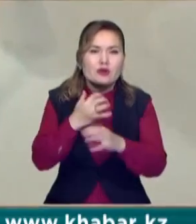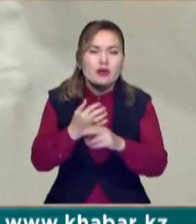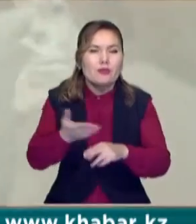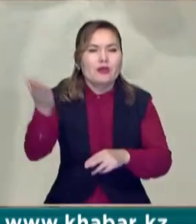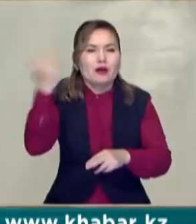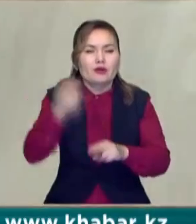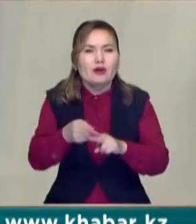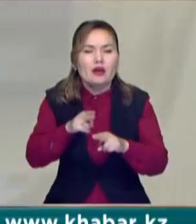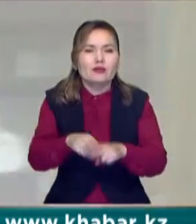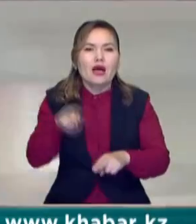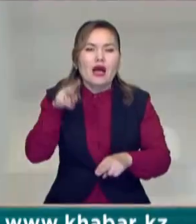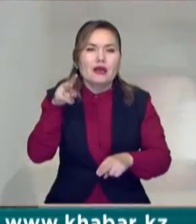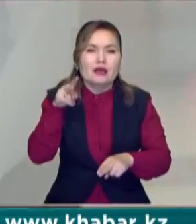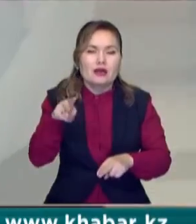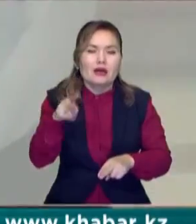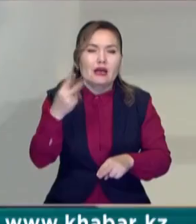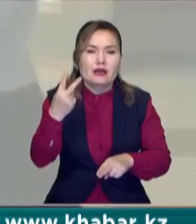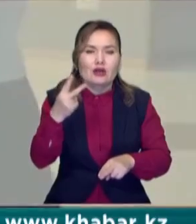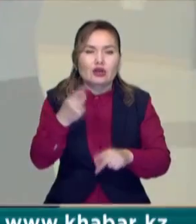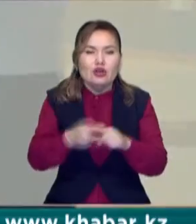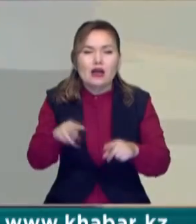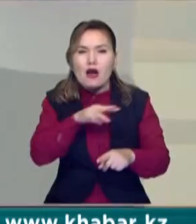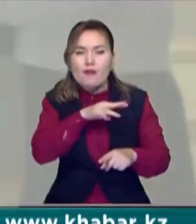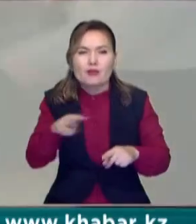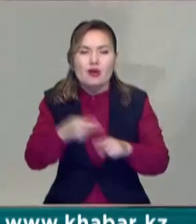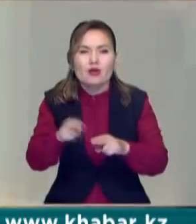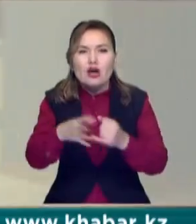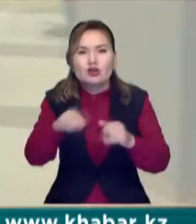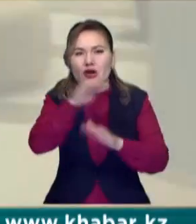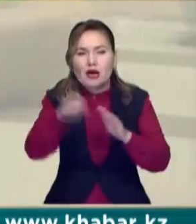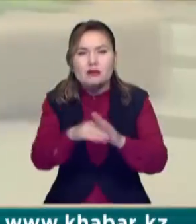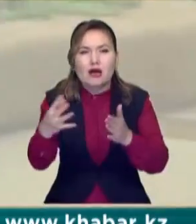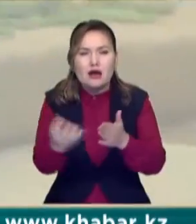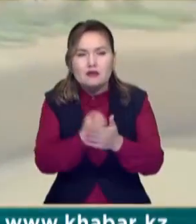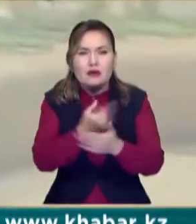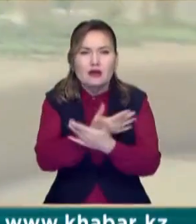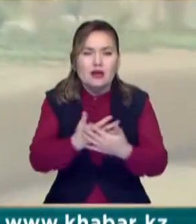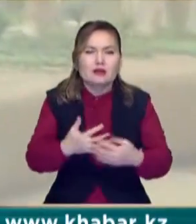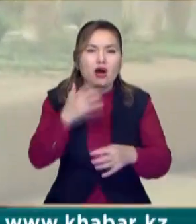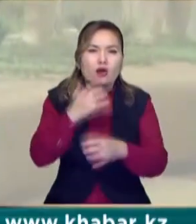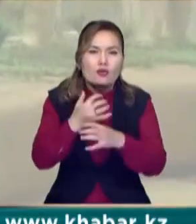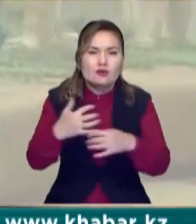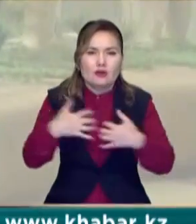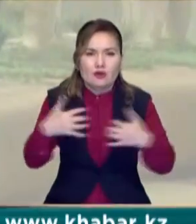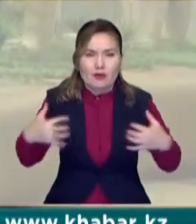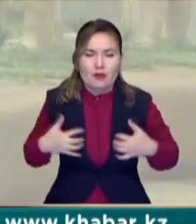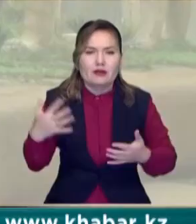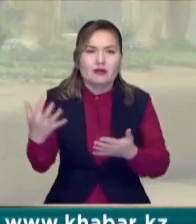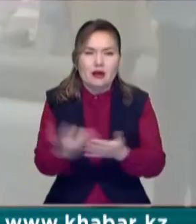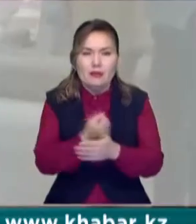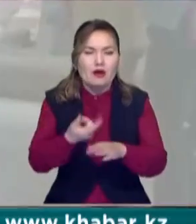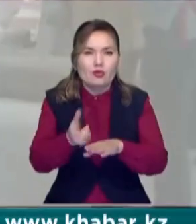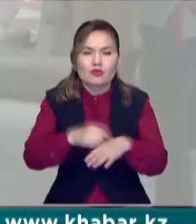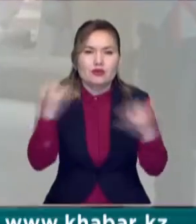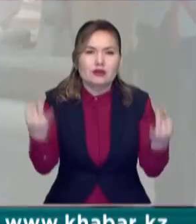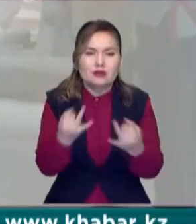кезінде 2,5 миллион жыл бұрын өмір сүрген мына сүтқоректілерге тиесілі екен. Жазық даланың да теңдессіз тарихы